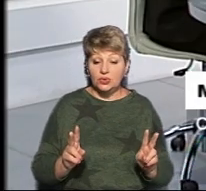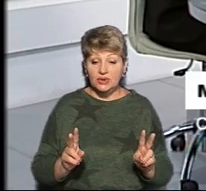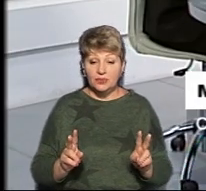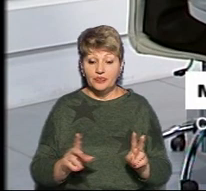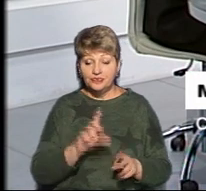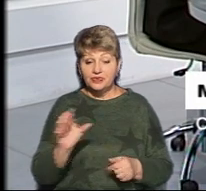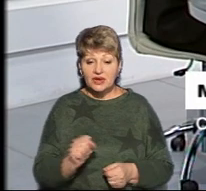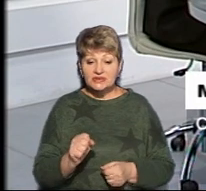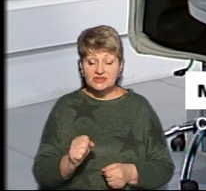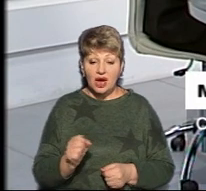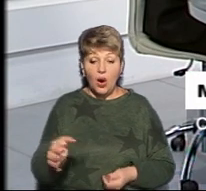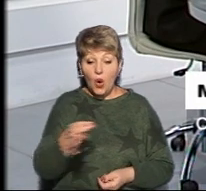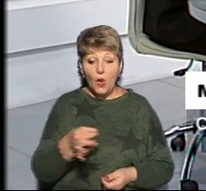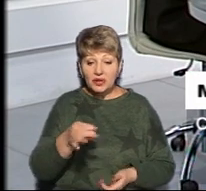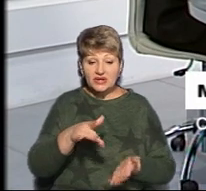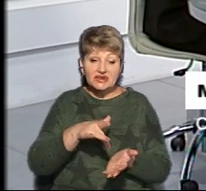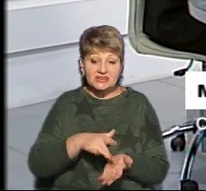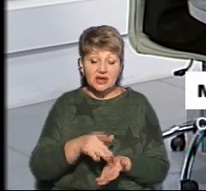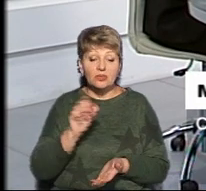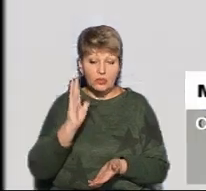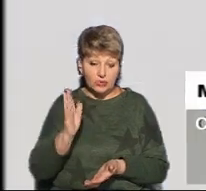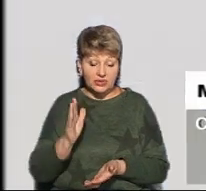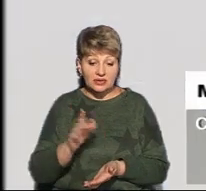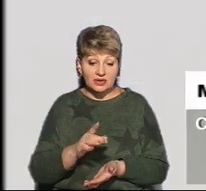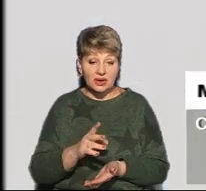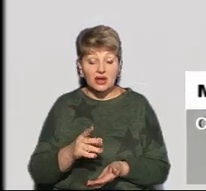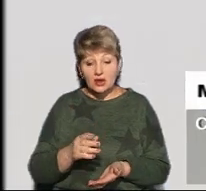межами обласного центру, можливо, буде претендувати на це, як і раніше.